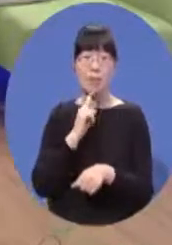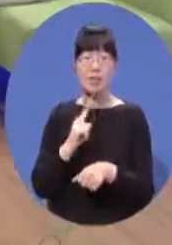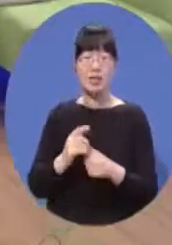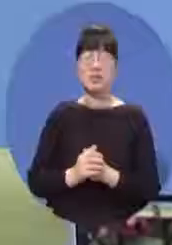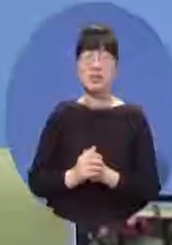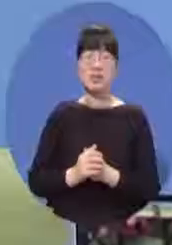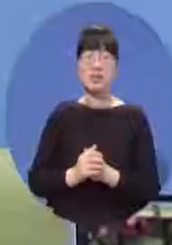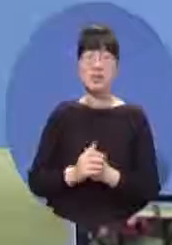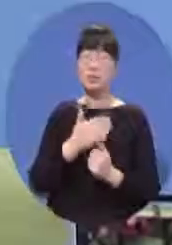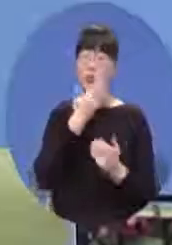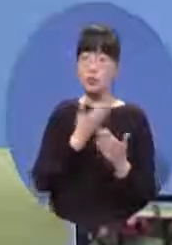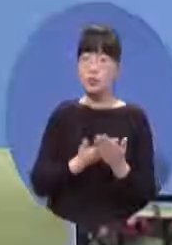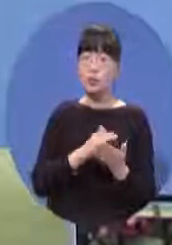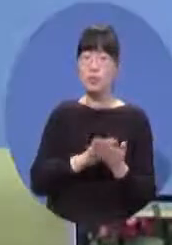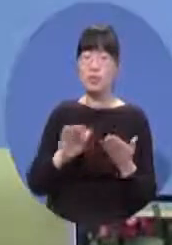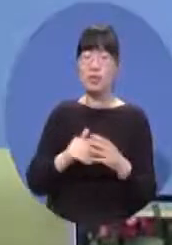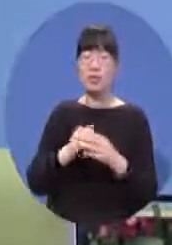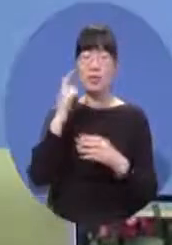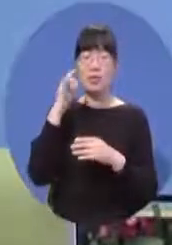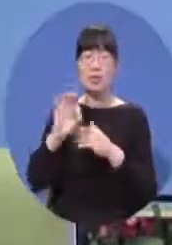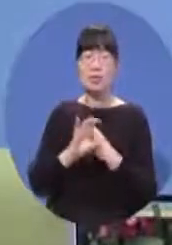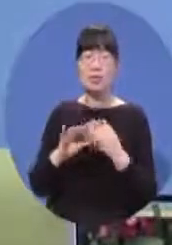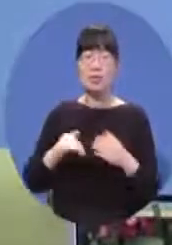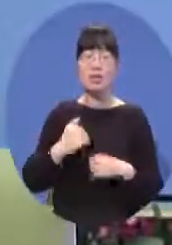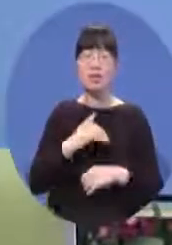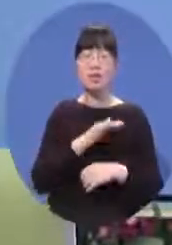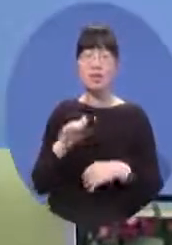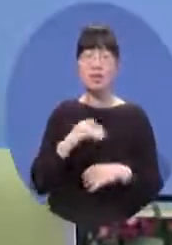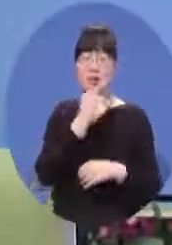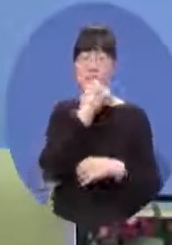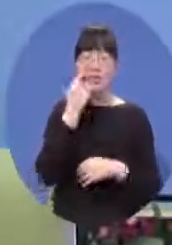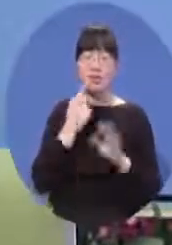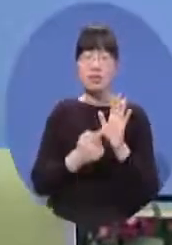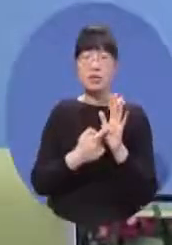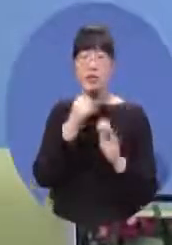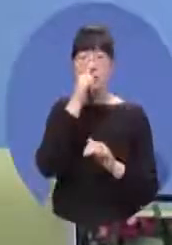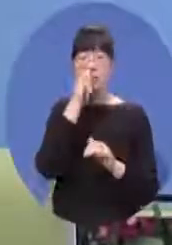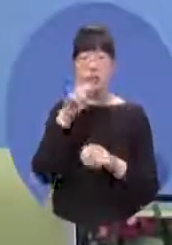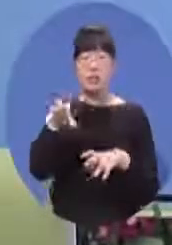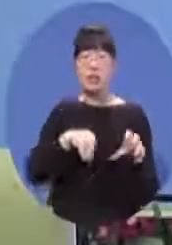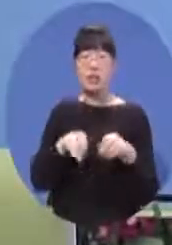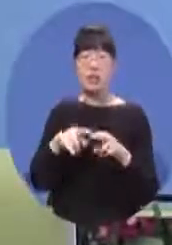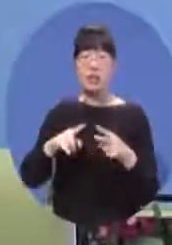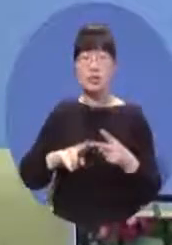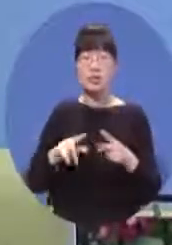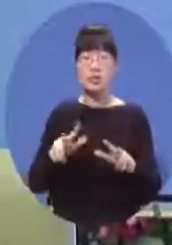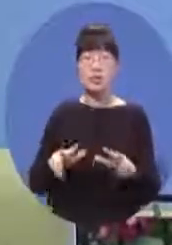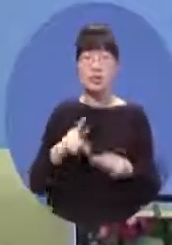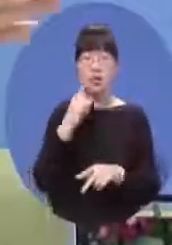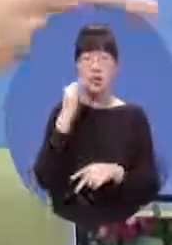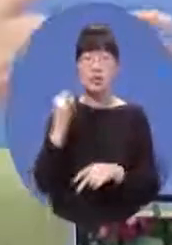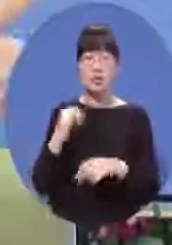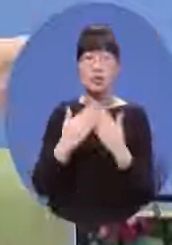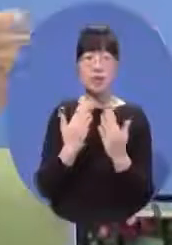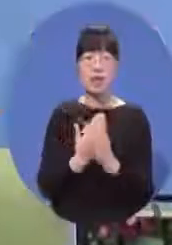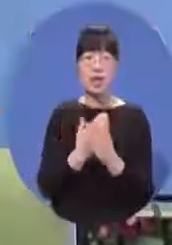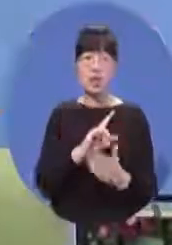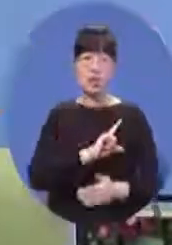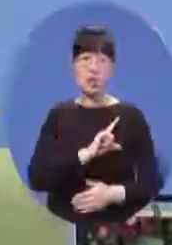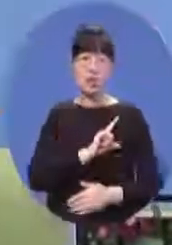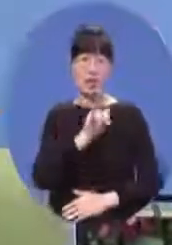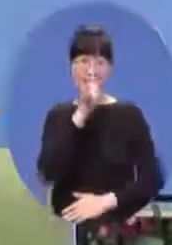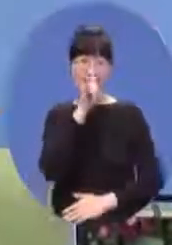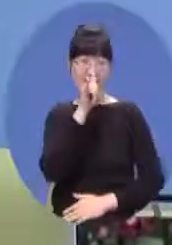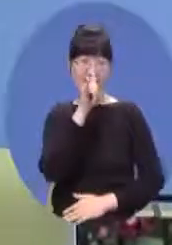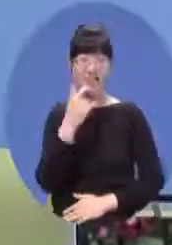네, 그거 굉장히 좀 중요한데요. 왜냐하면은 우리 증상이 나타나잖아요. 지금 주워온다든지 아니면 지금 어머님들 여기 다 명찰 있으신데